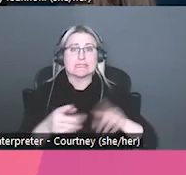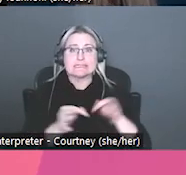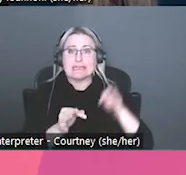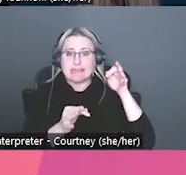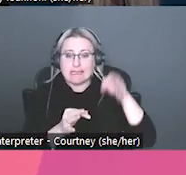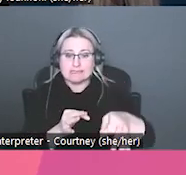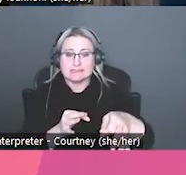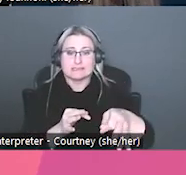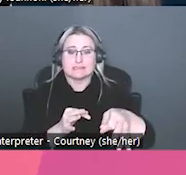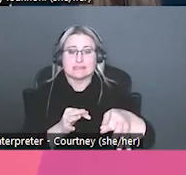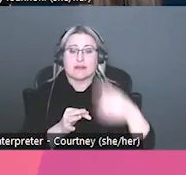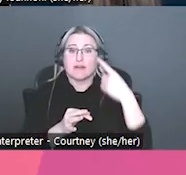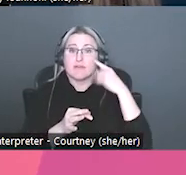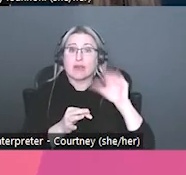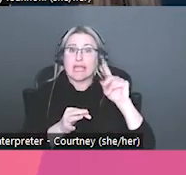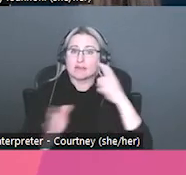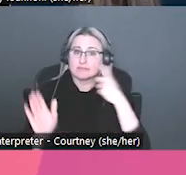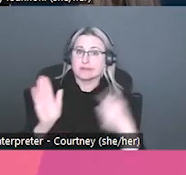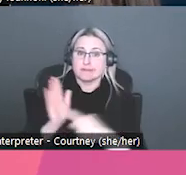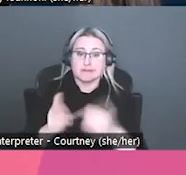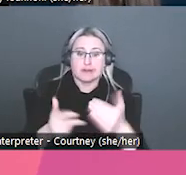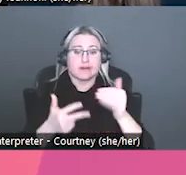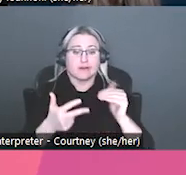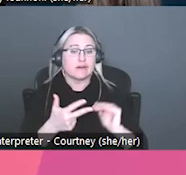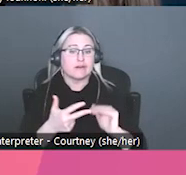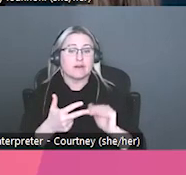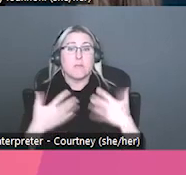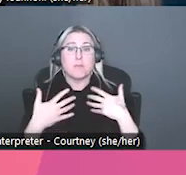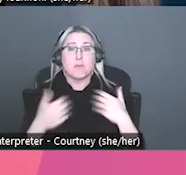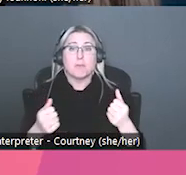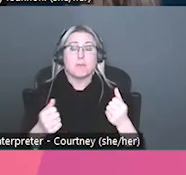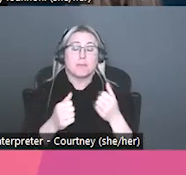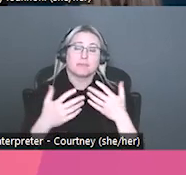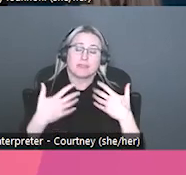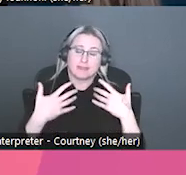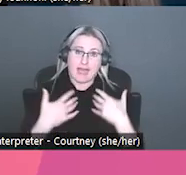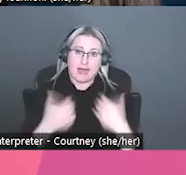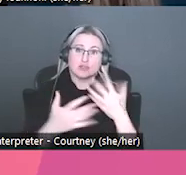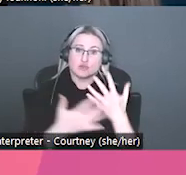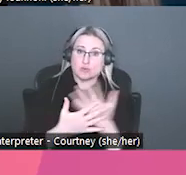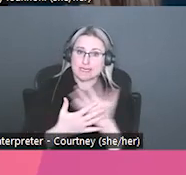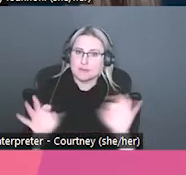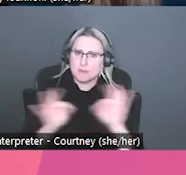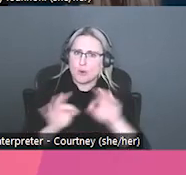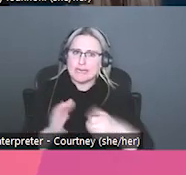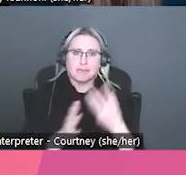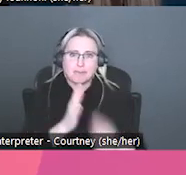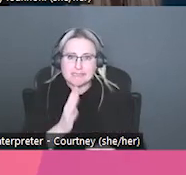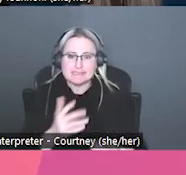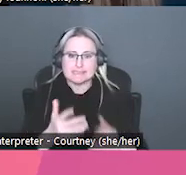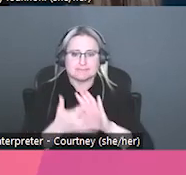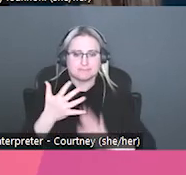de suivi, des suivis incomplets, pas de dépistage, l'absence de soins, de continuité de soins